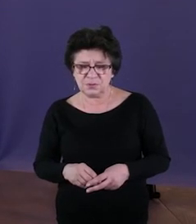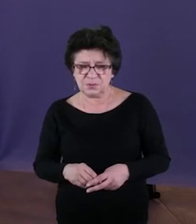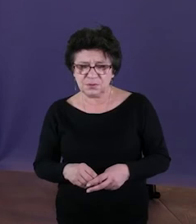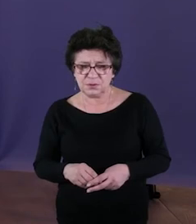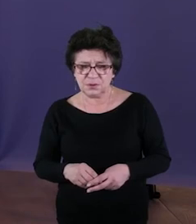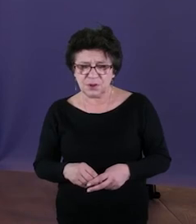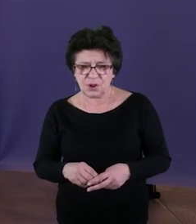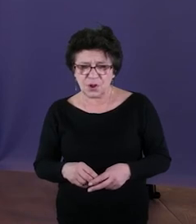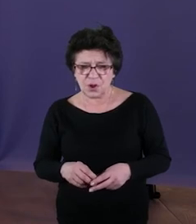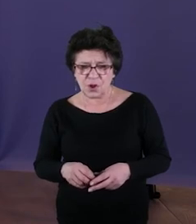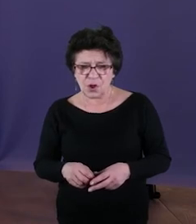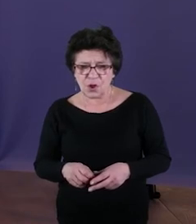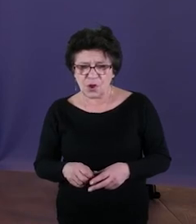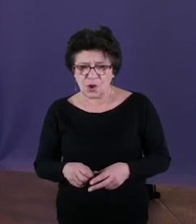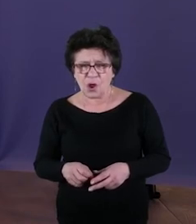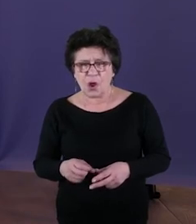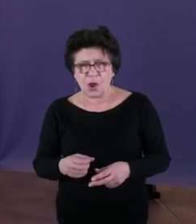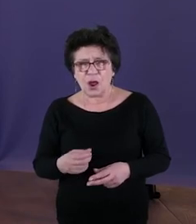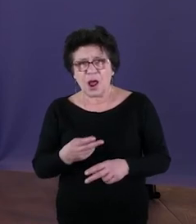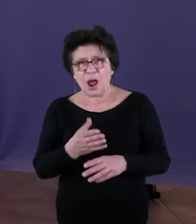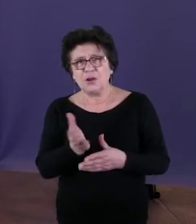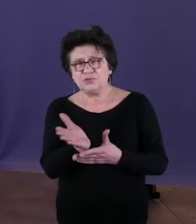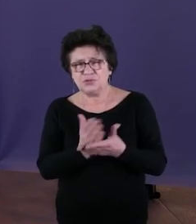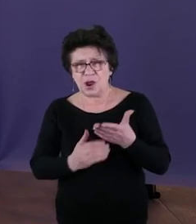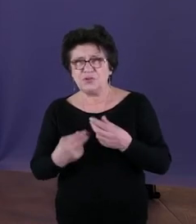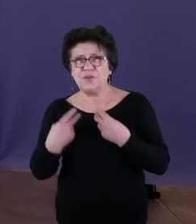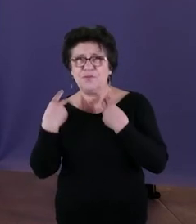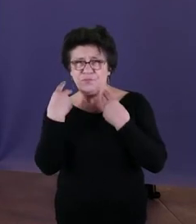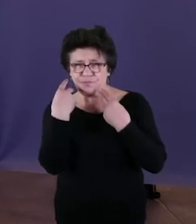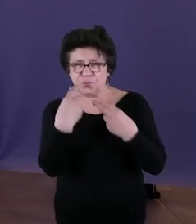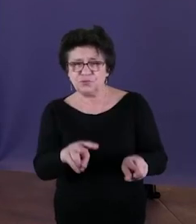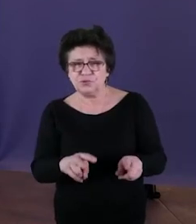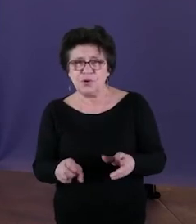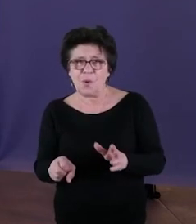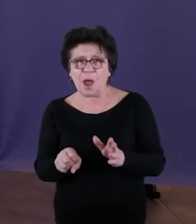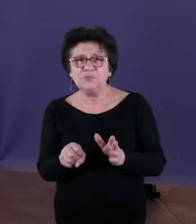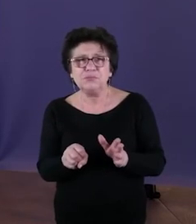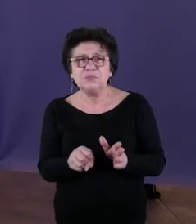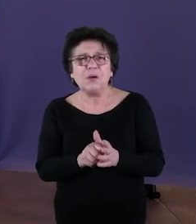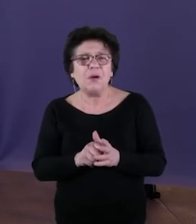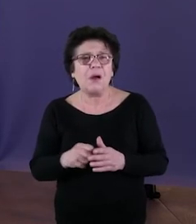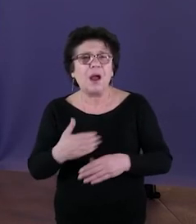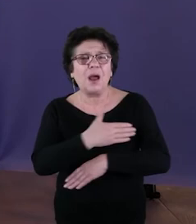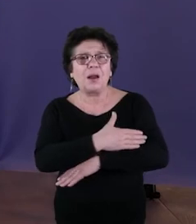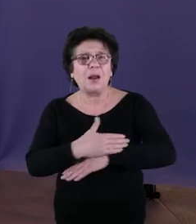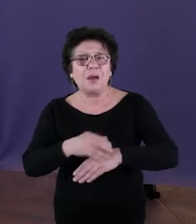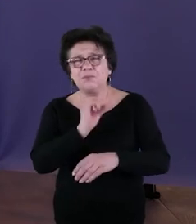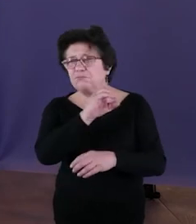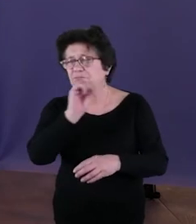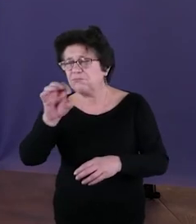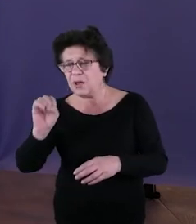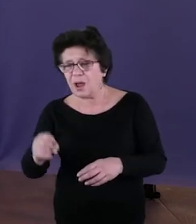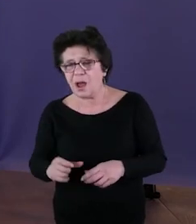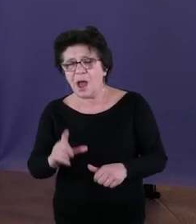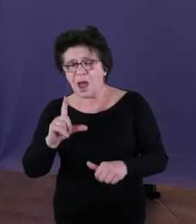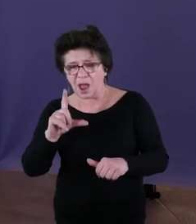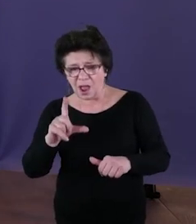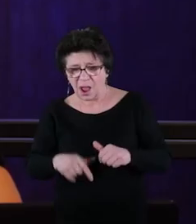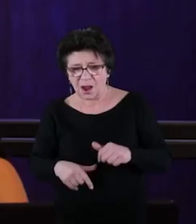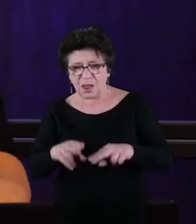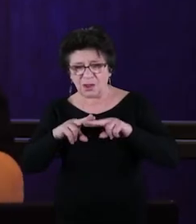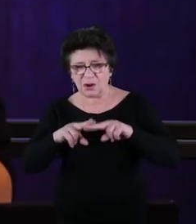nie wiem czy do niektórych krajów część wróciła ale i tak u nas zostało w okolicy 60 000 tych różnych